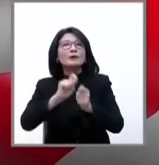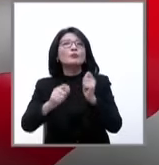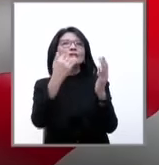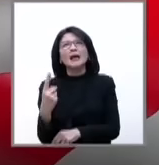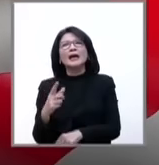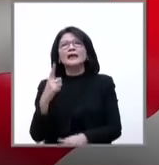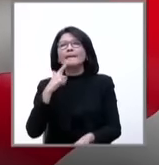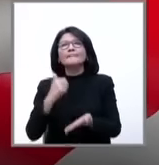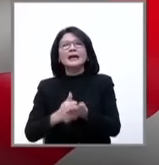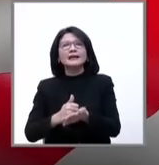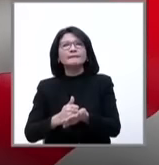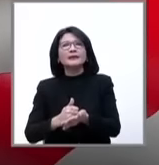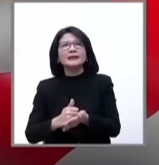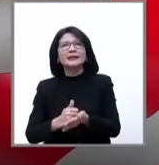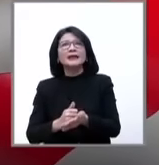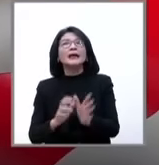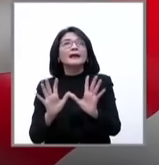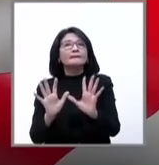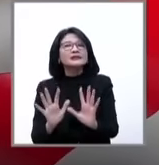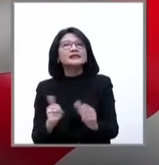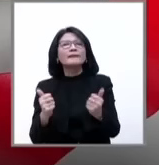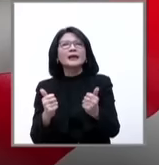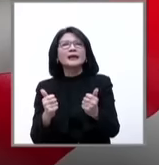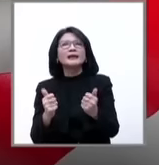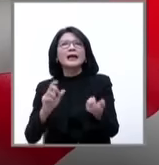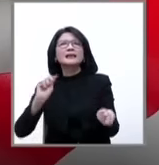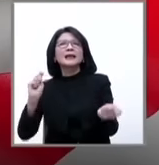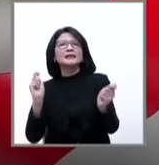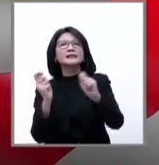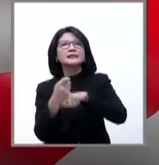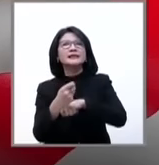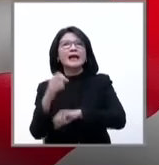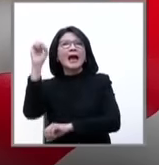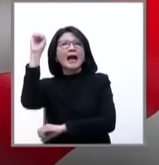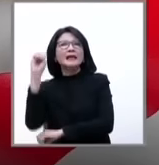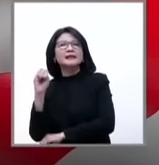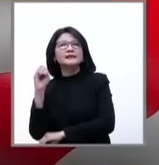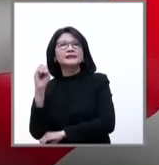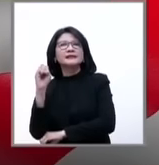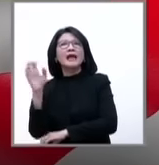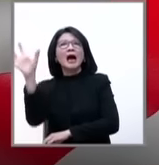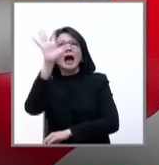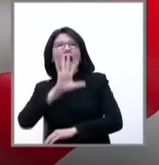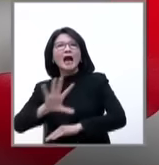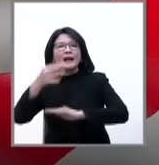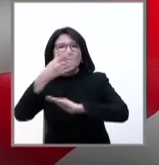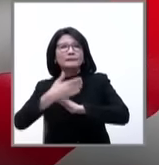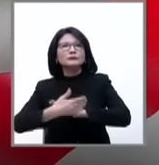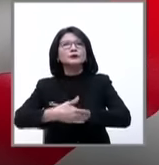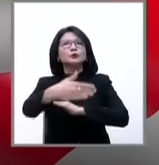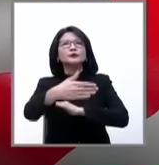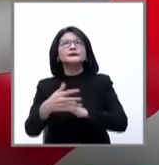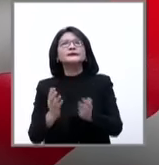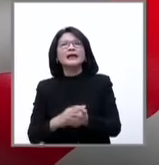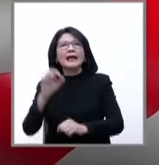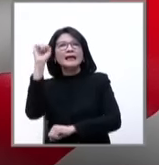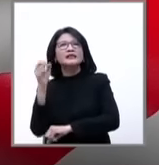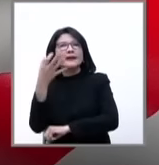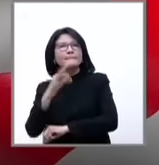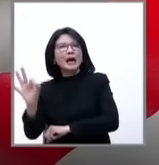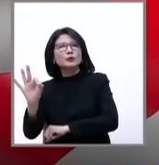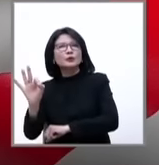beradaptasi. Jadi itu pentingnya pembelian pemikiran. Jadi dan itu semua akan terbaca dari bagaimana cara kandidat